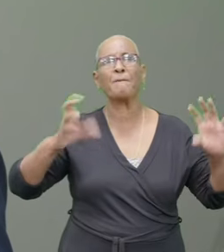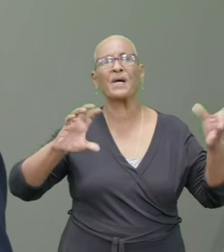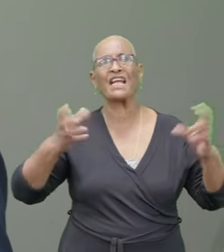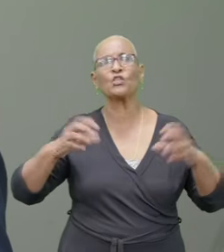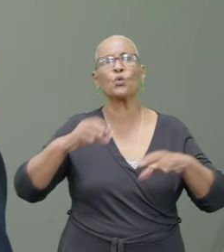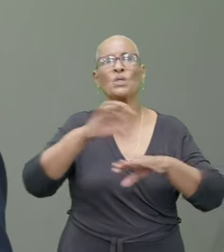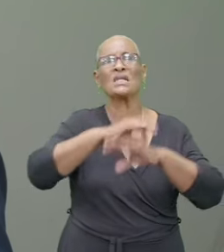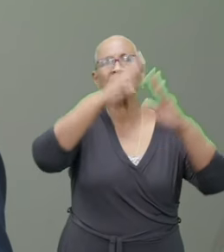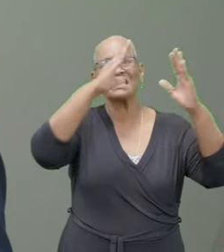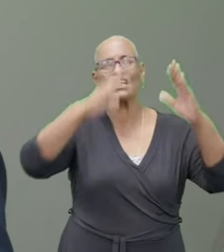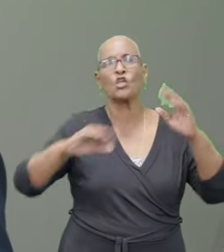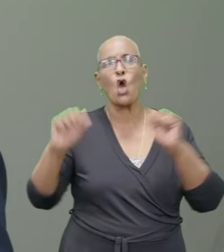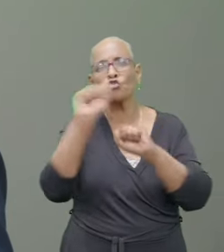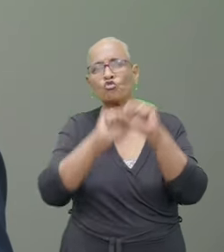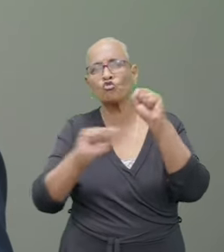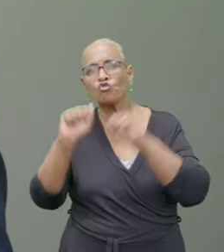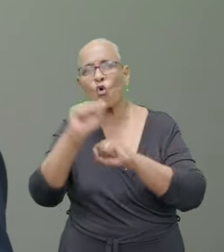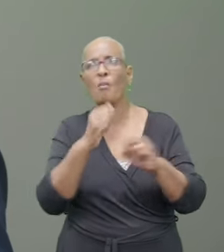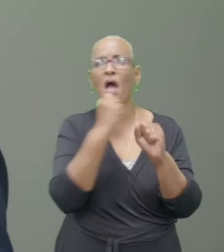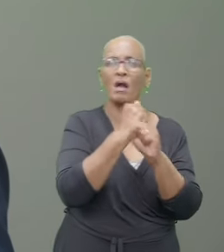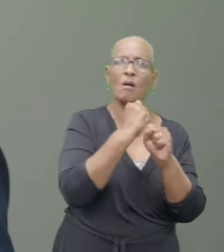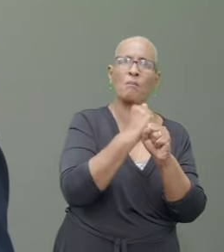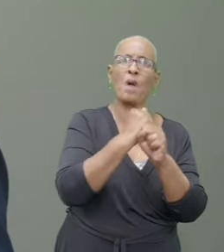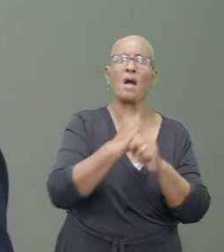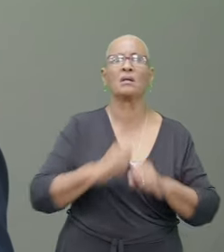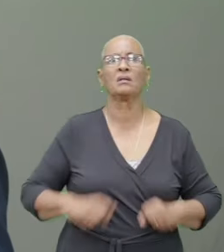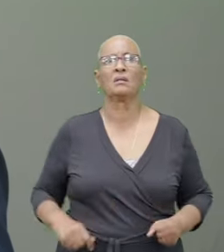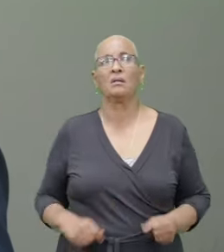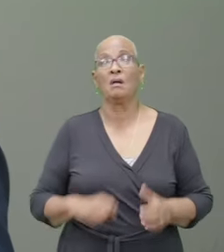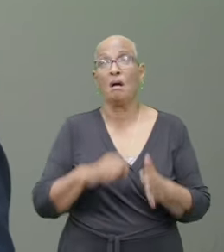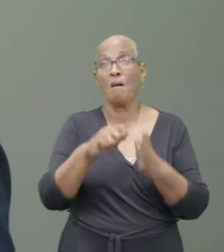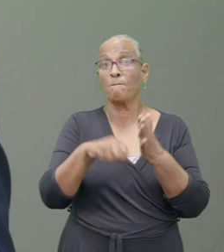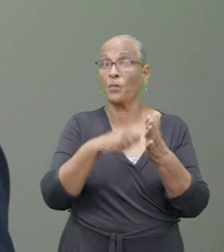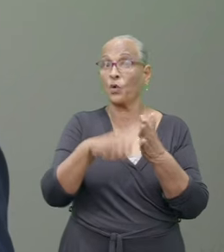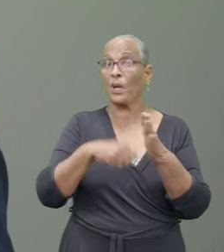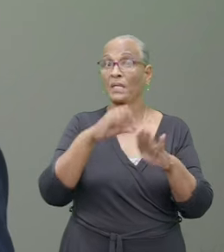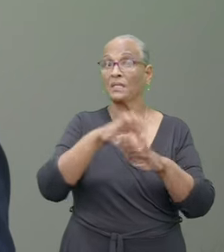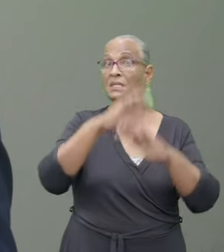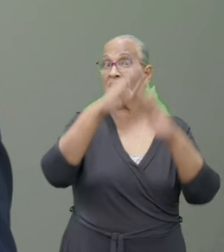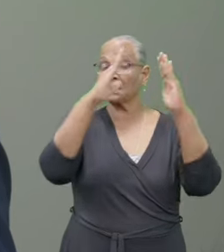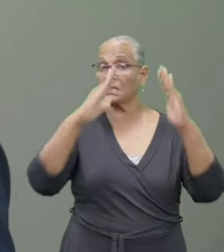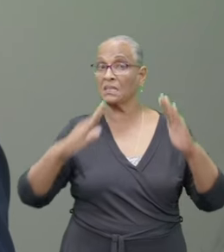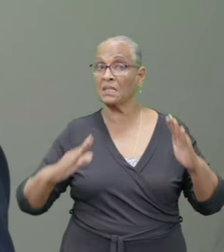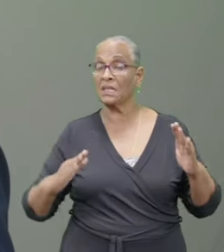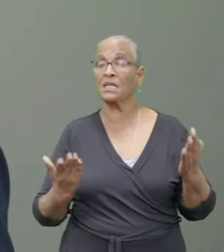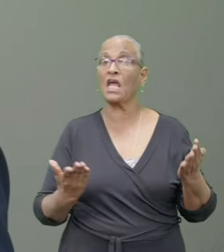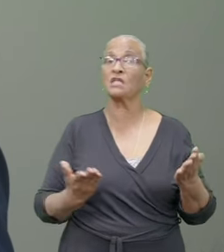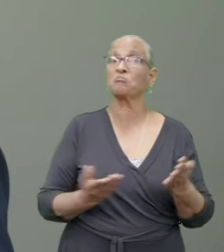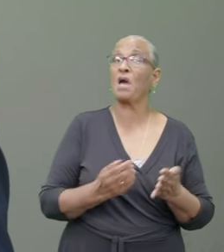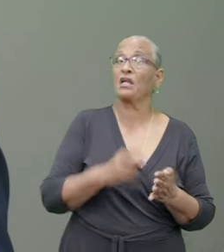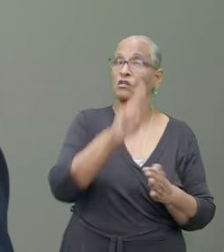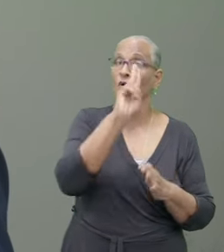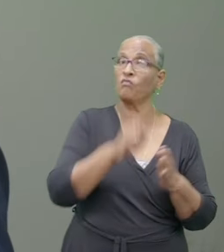ziekenhuizen. Projecten die het ziekenhuis het zou willen uitvoeren, maar door de overheid wordt